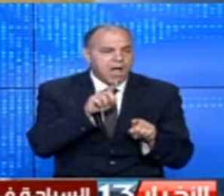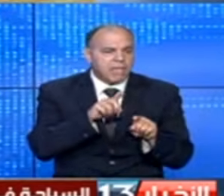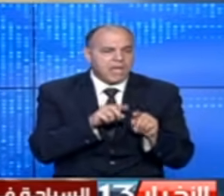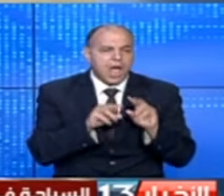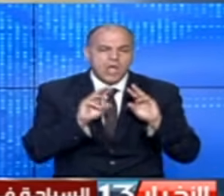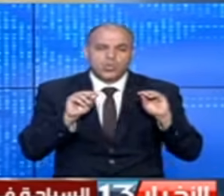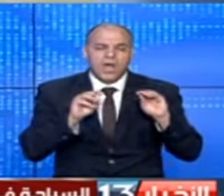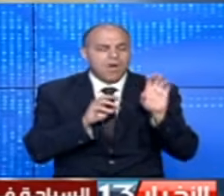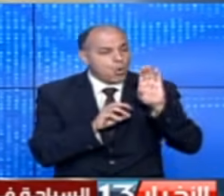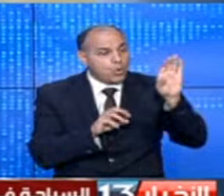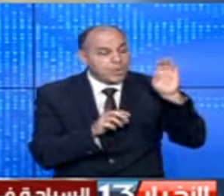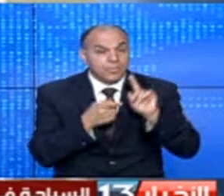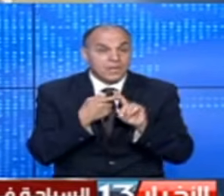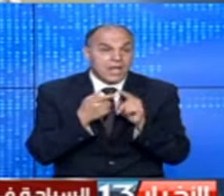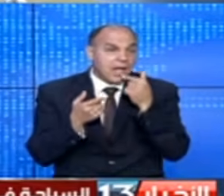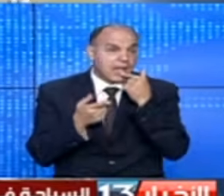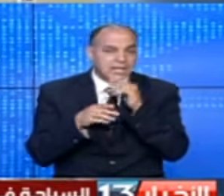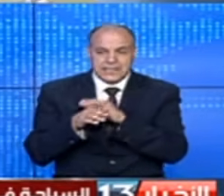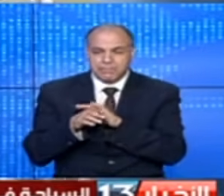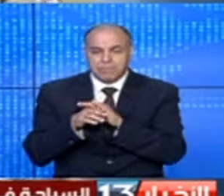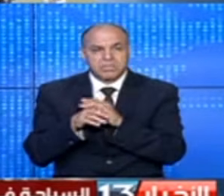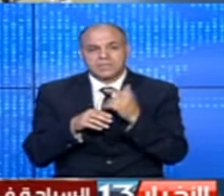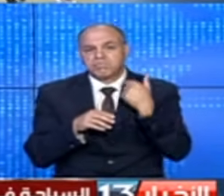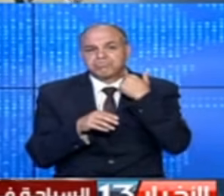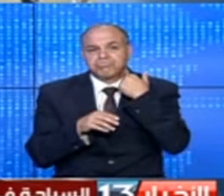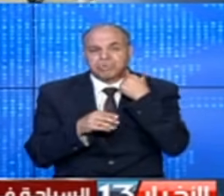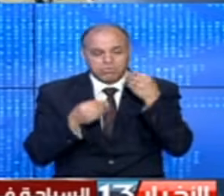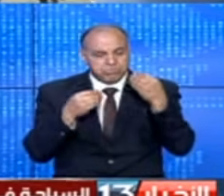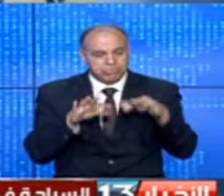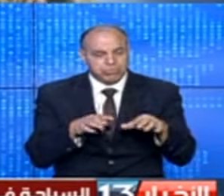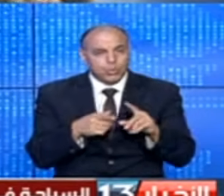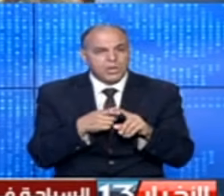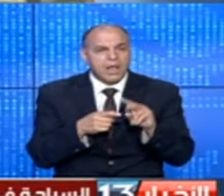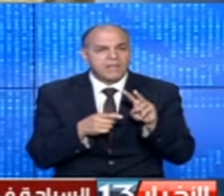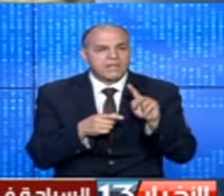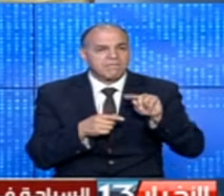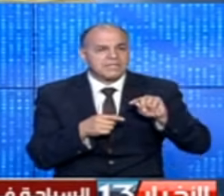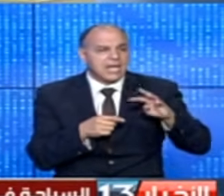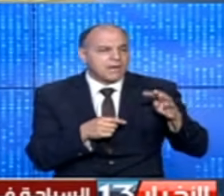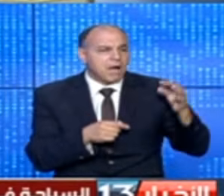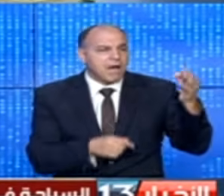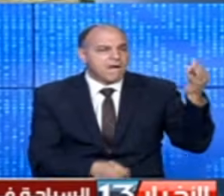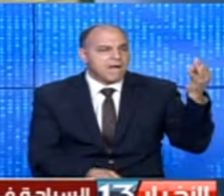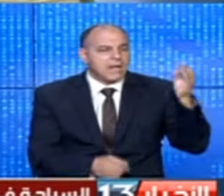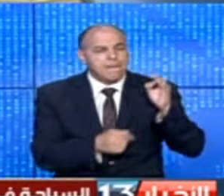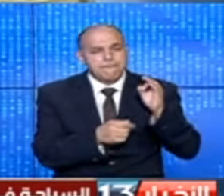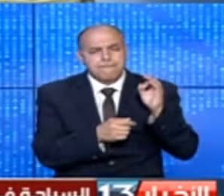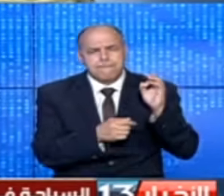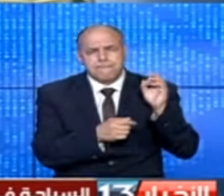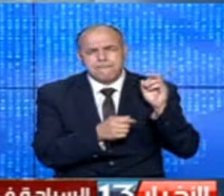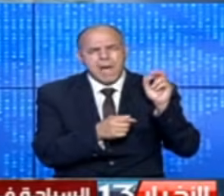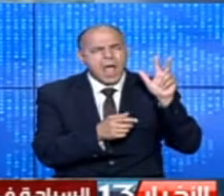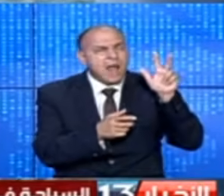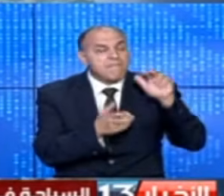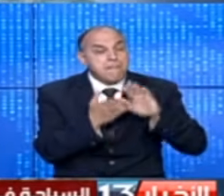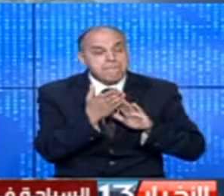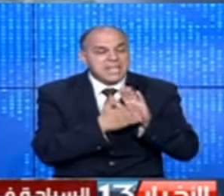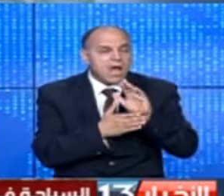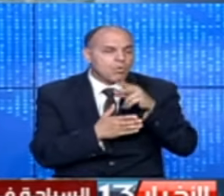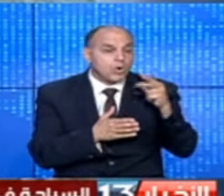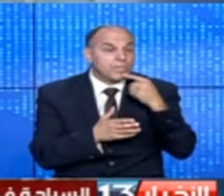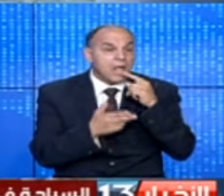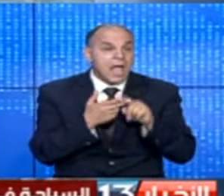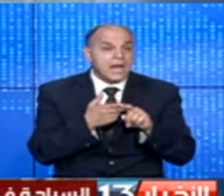الأسواق الغربية، مما سيتسبب في خسائر قد تصل إلى 2.4 تريليون دولار. مضيفة أن